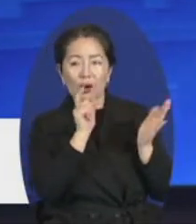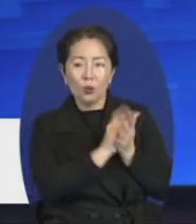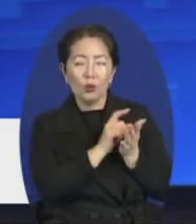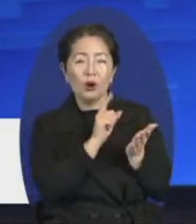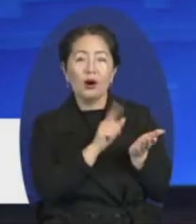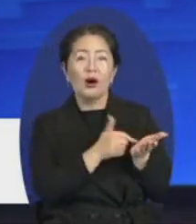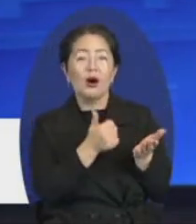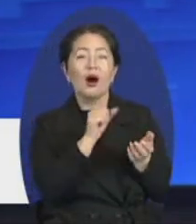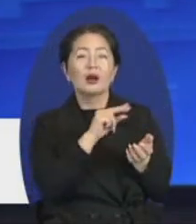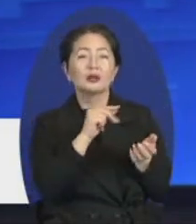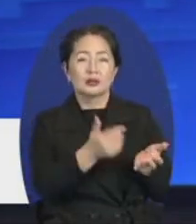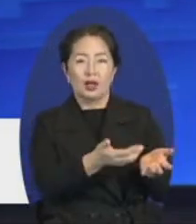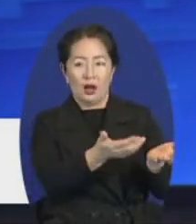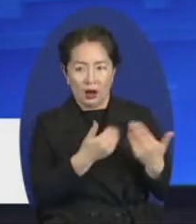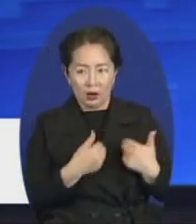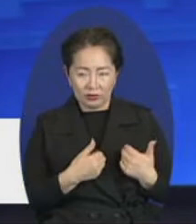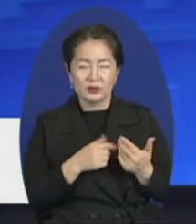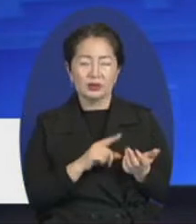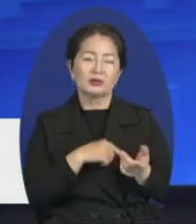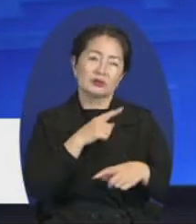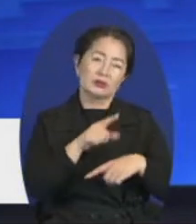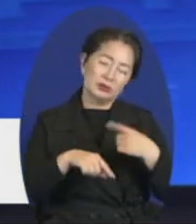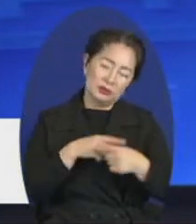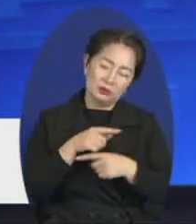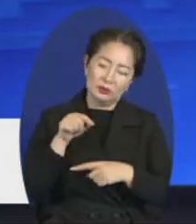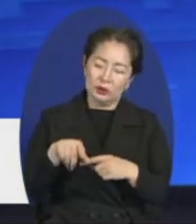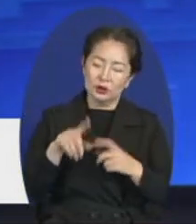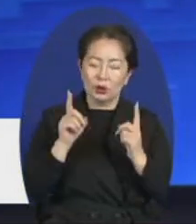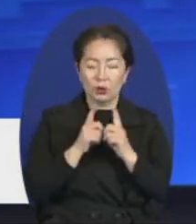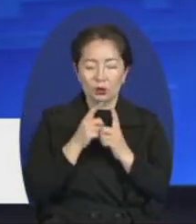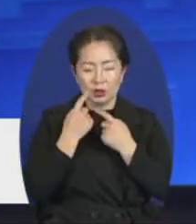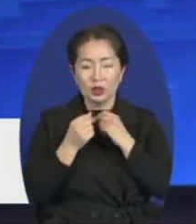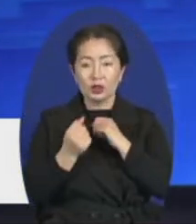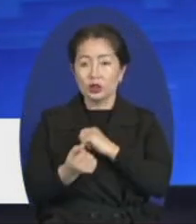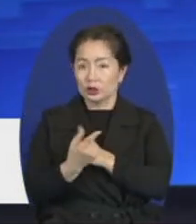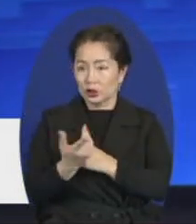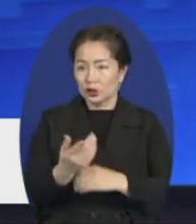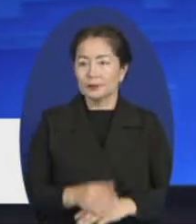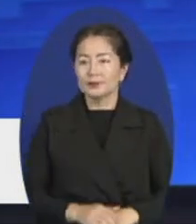ачааг нь төрүүлж ачих байдлаар болгох хэрэгжүүлэх шаардлагатайг өнөөдрийн уулзалтаар онцолж байна.